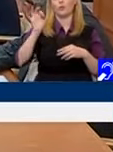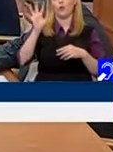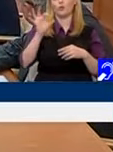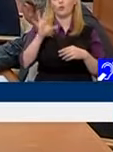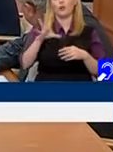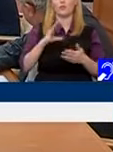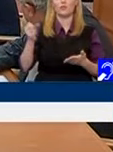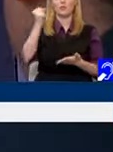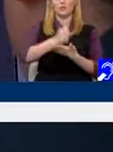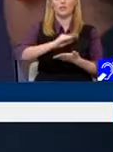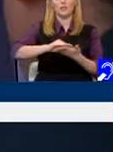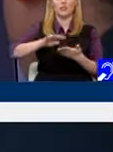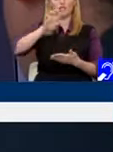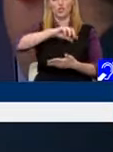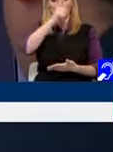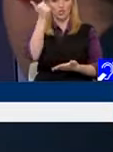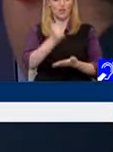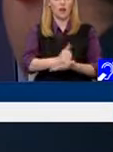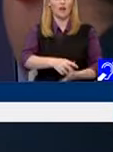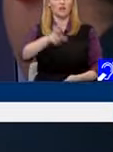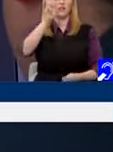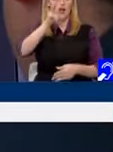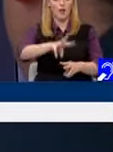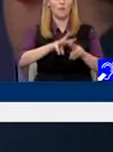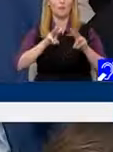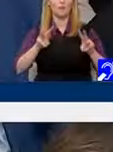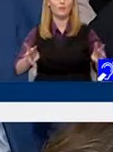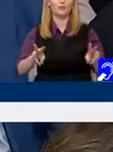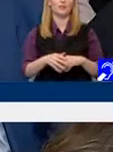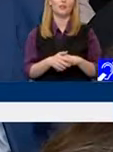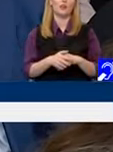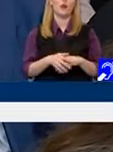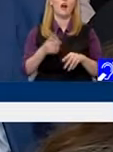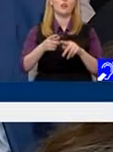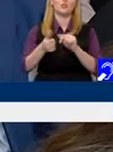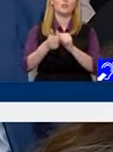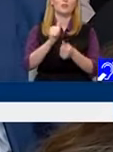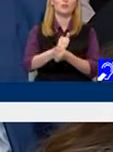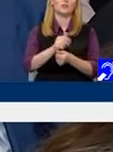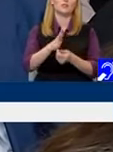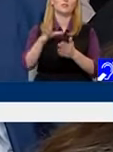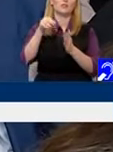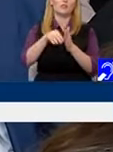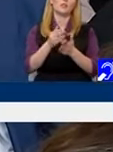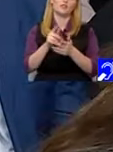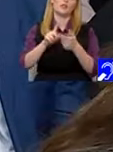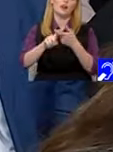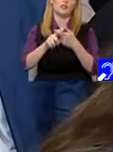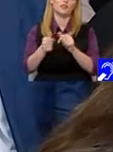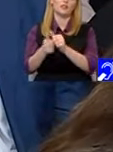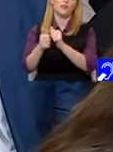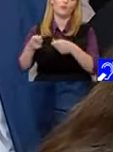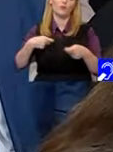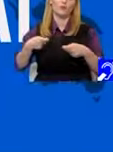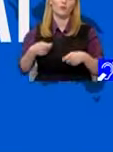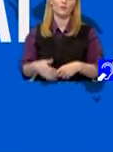octombrie au fost numiți și secretarii generali de stat în ministere. Schimbările au loc în cadrul reformei guvernului.